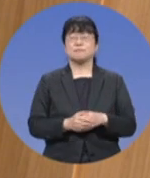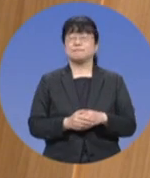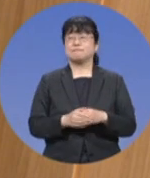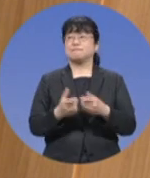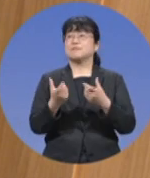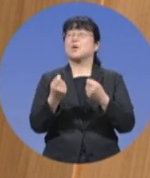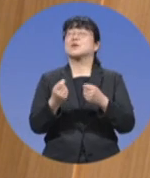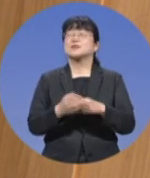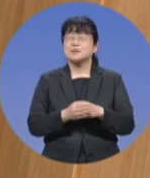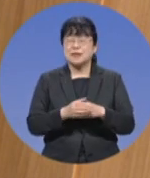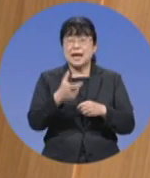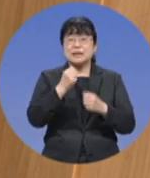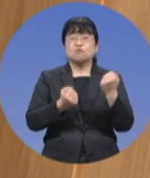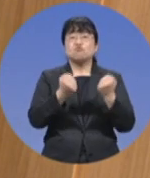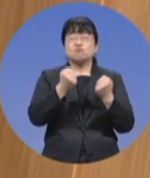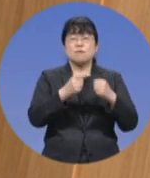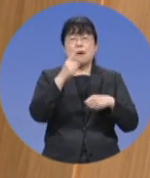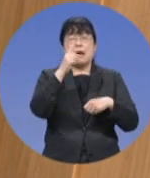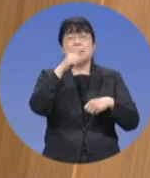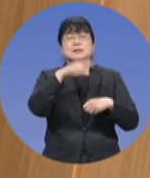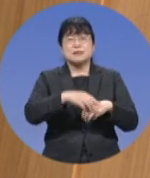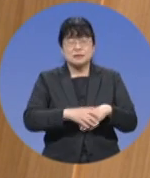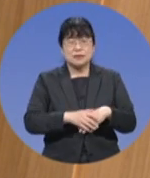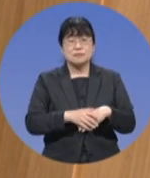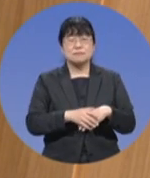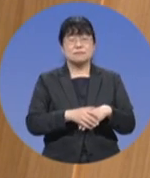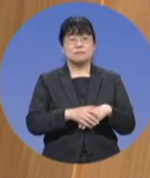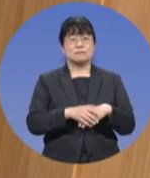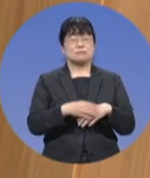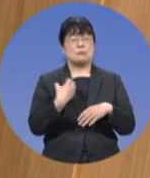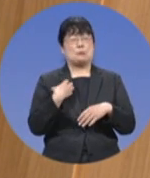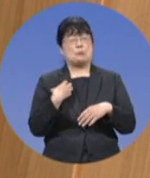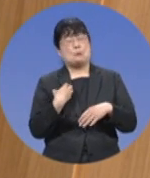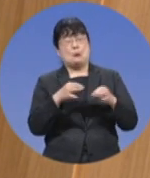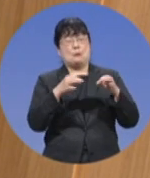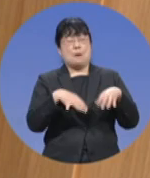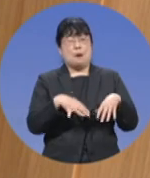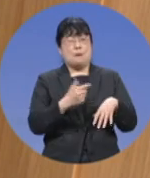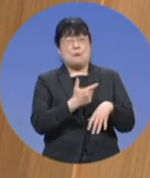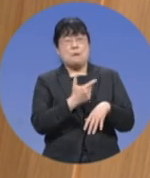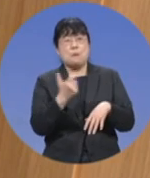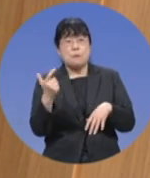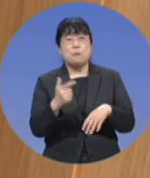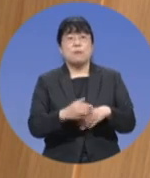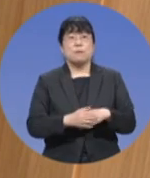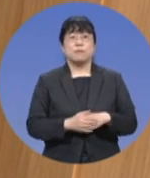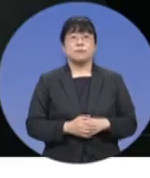ですね。飲酒運転は犯罪です。飲酒運転の代償は計り知れません。